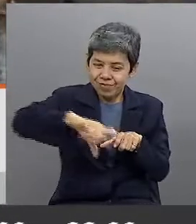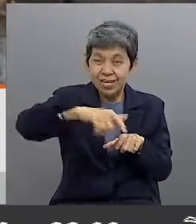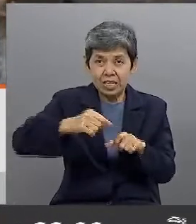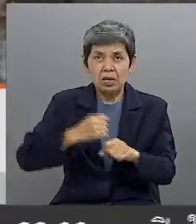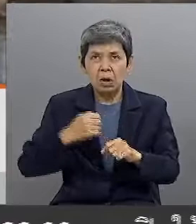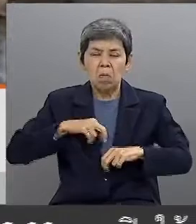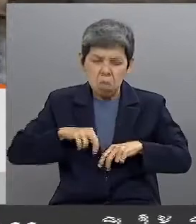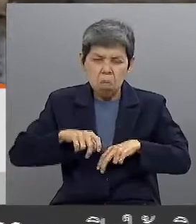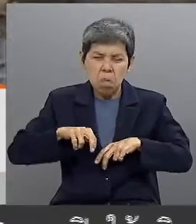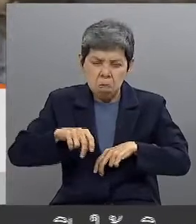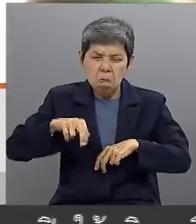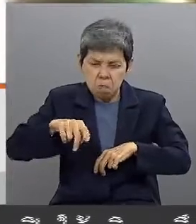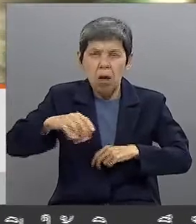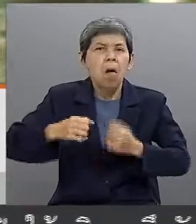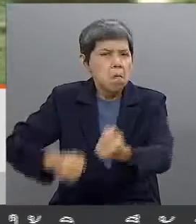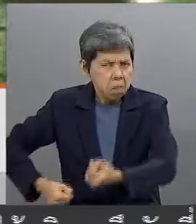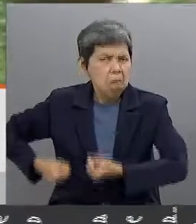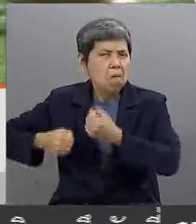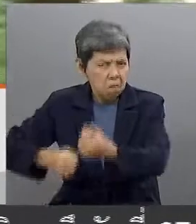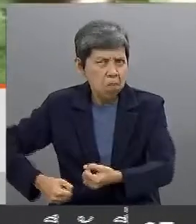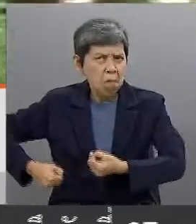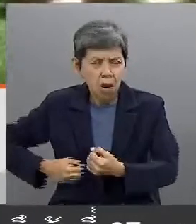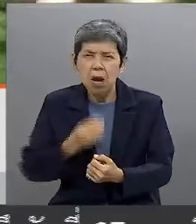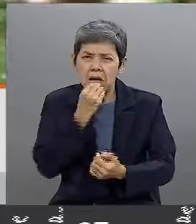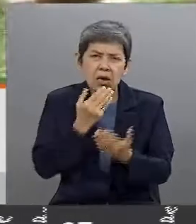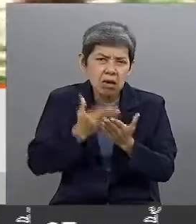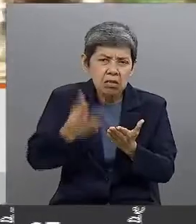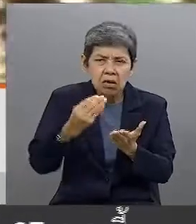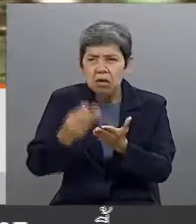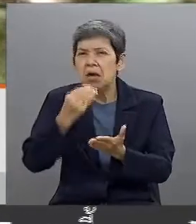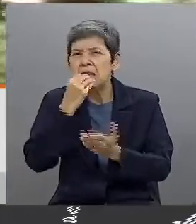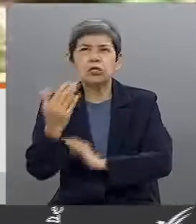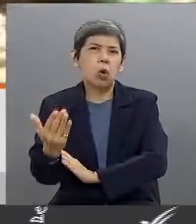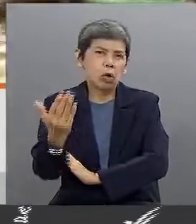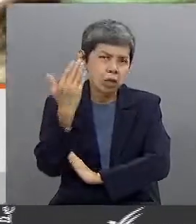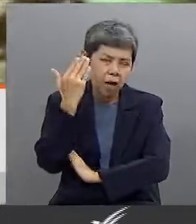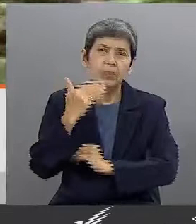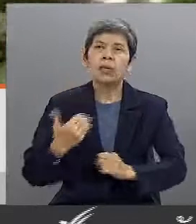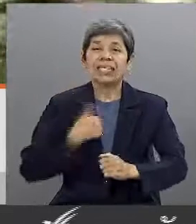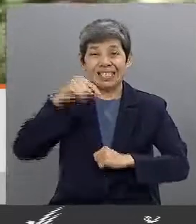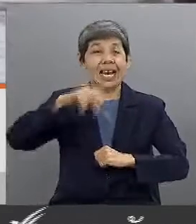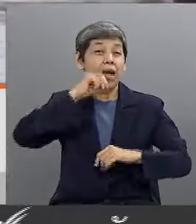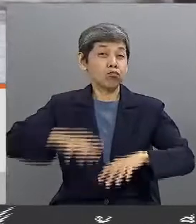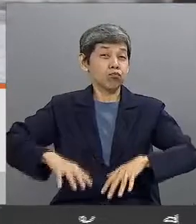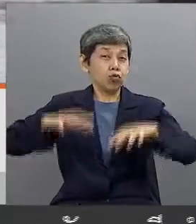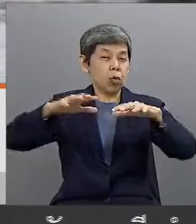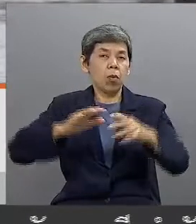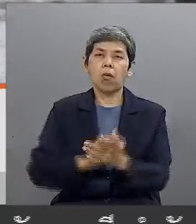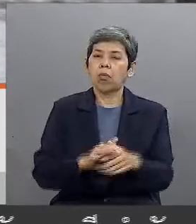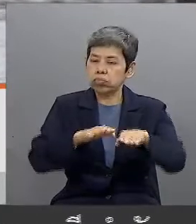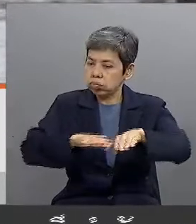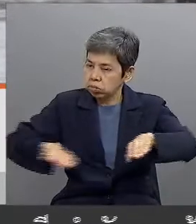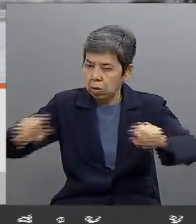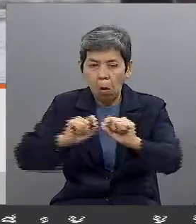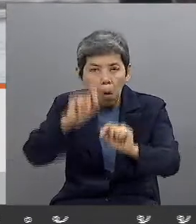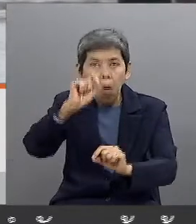ำแล้วก็พายเรือท้องแบนมาหาอาหารกันตั้งแต่ช่วงเช้าเนื่องจากจุดที่น้ำท่วมนั้นเป็นพื้นที่ลุ่มระดับสูงเกือบ1เม